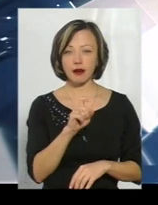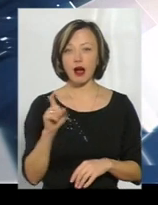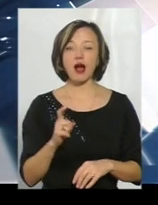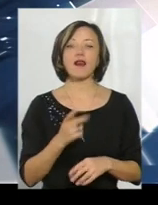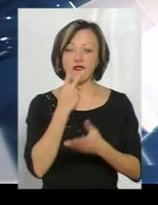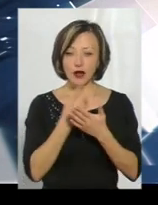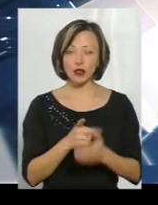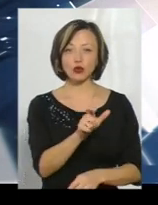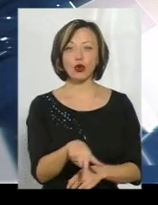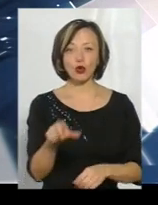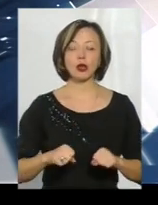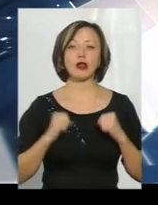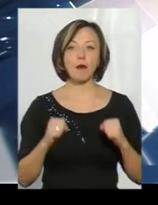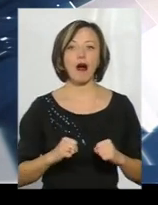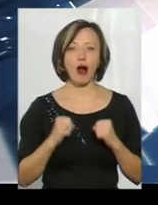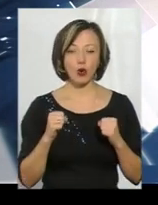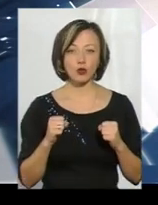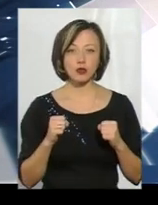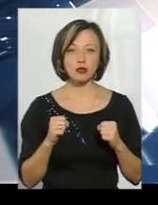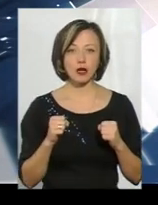люди намагаються